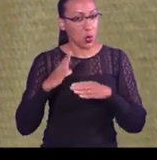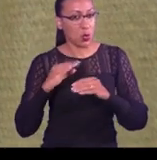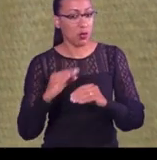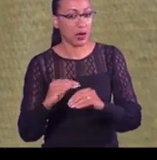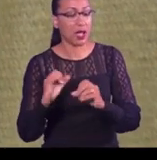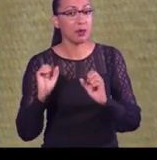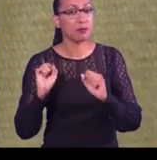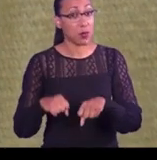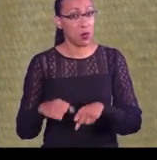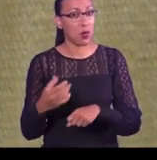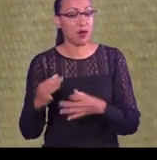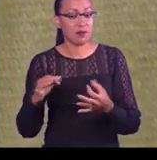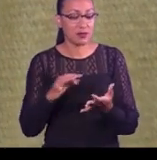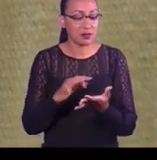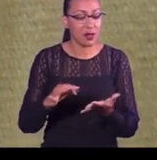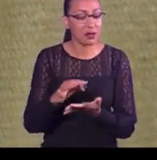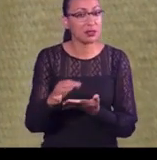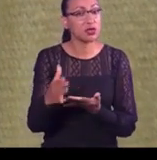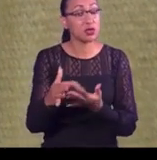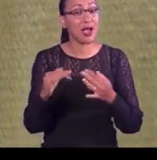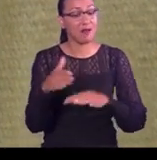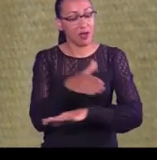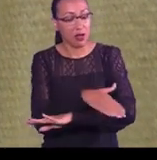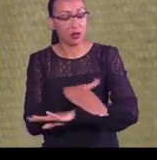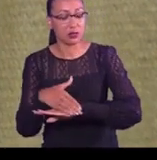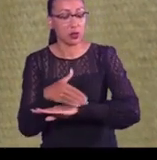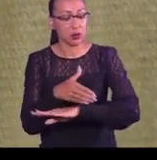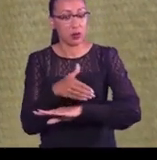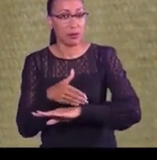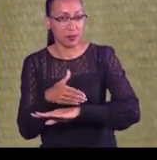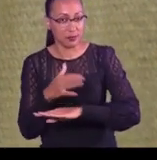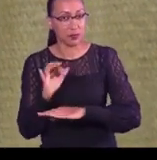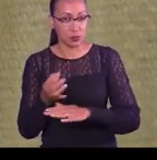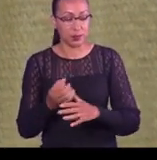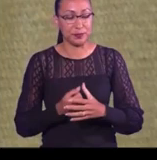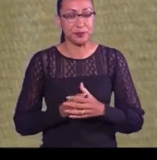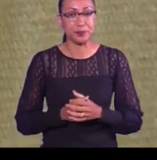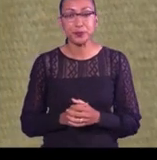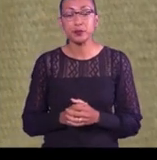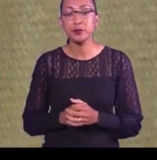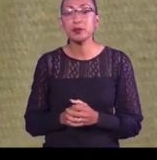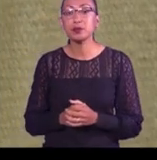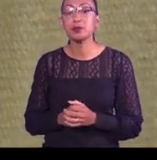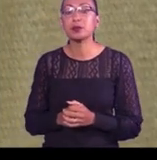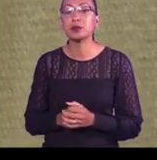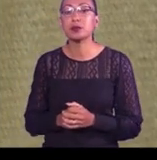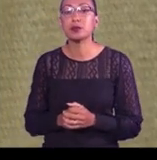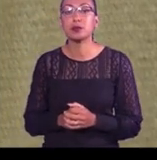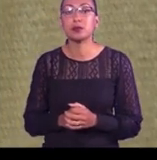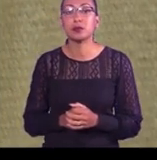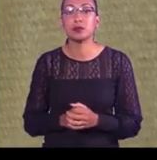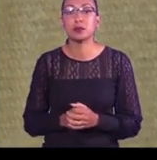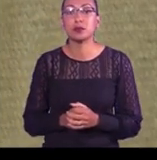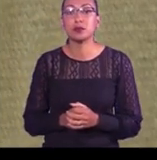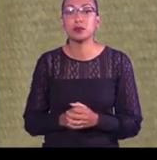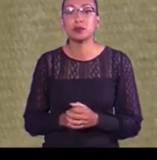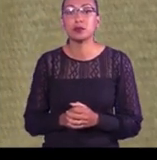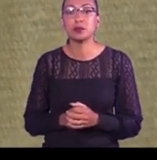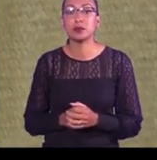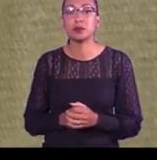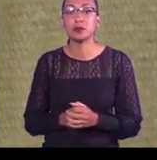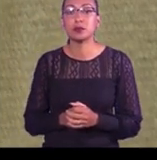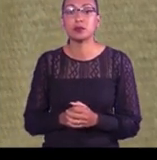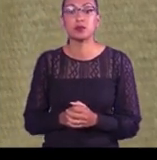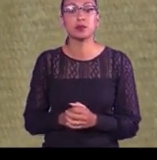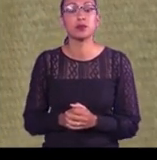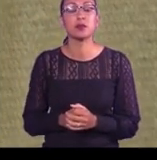d'une stratégie des traits de côte. Je dis bien une stratégie des traits de côte, mais, chers camarades, il faut